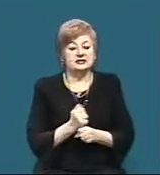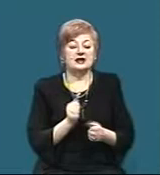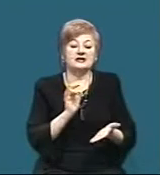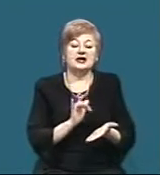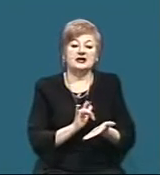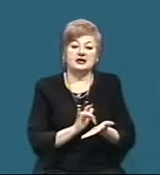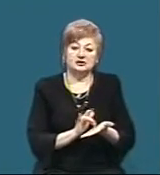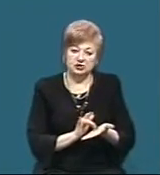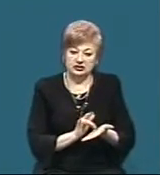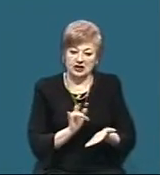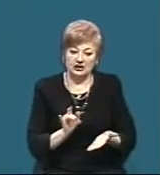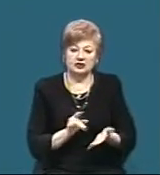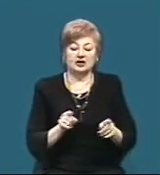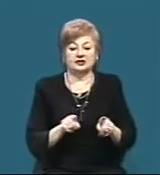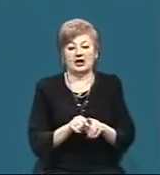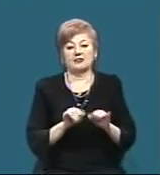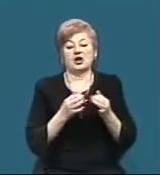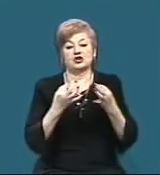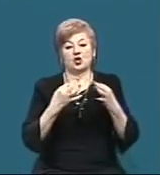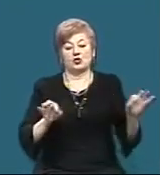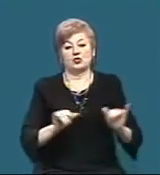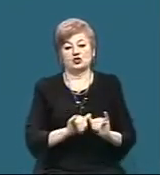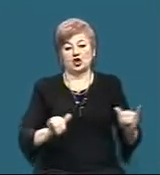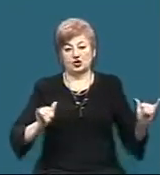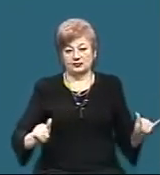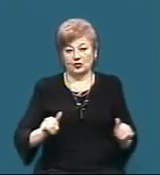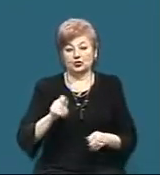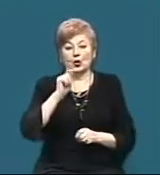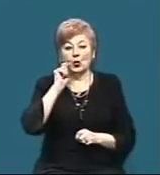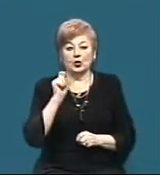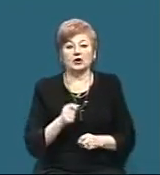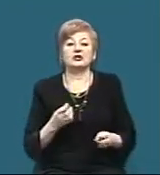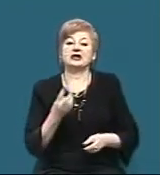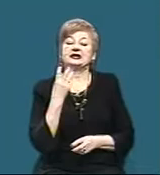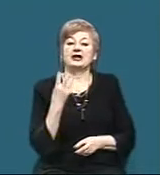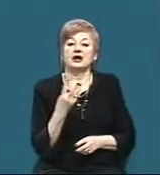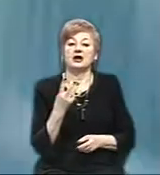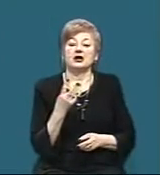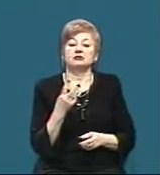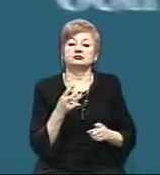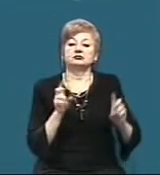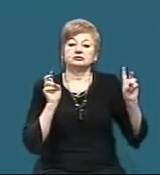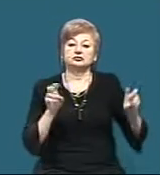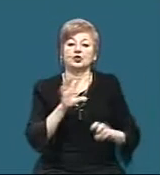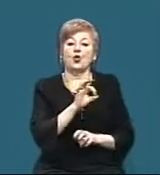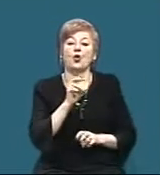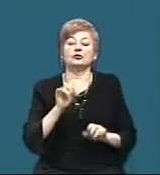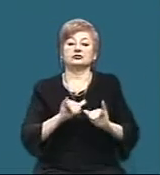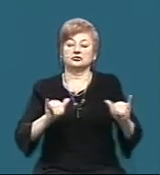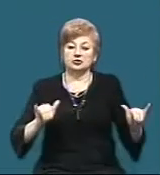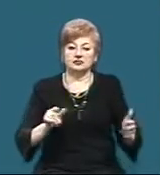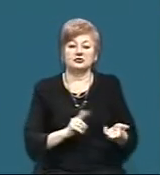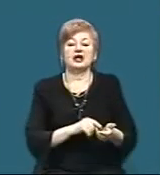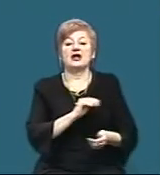за сталий мир та демократичний розвиток. В Україні наразі імплементується 3 агенціями – програмою розвитку ООН «ПРООН»,